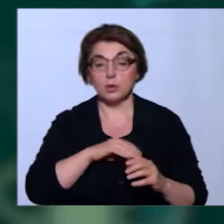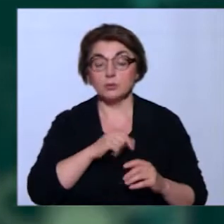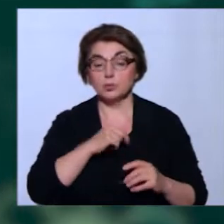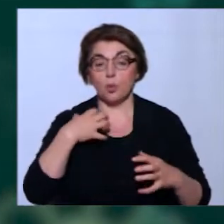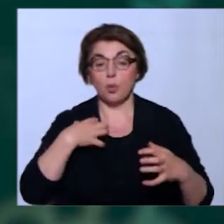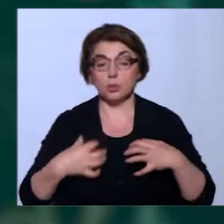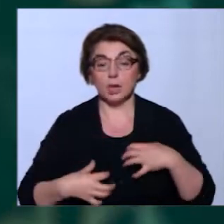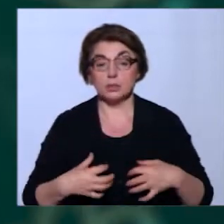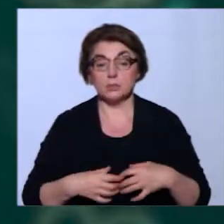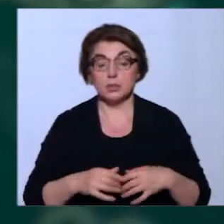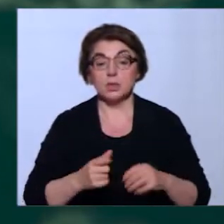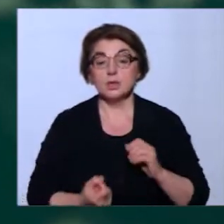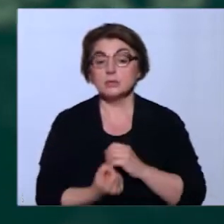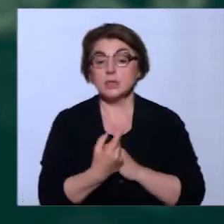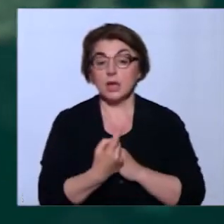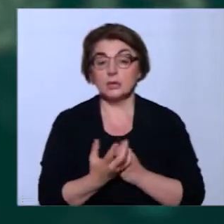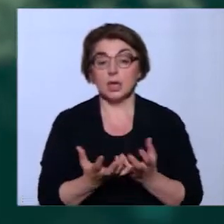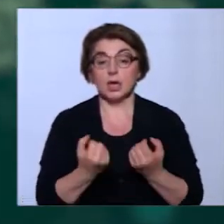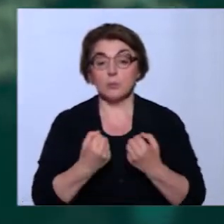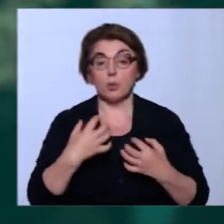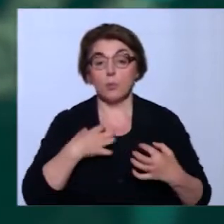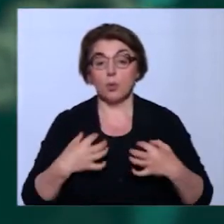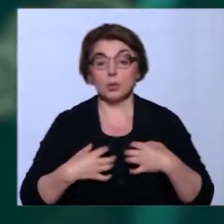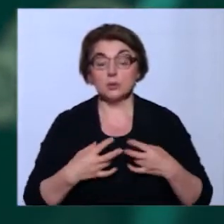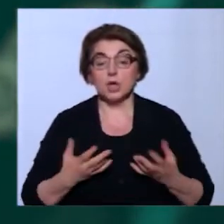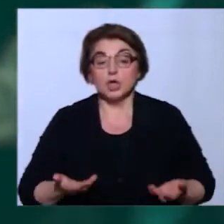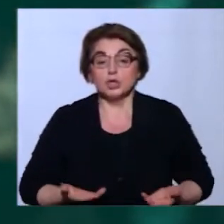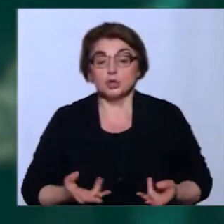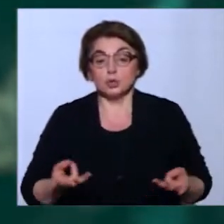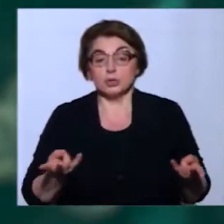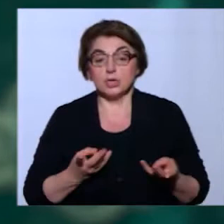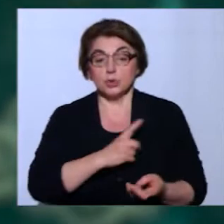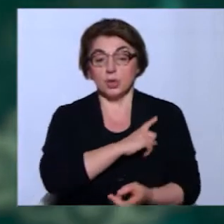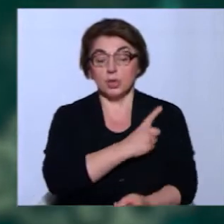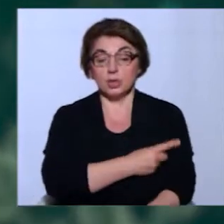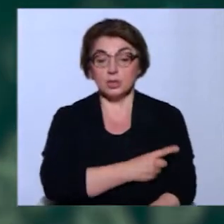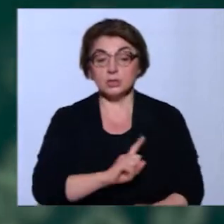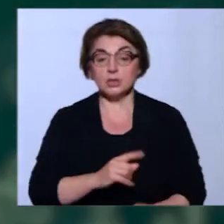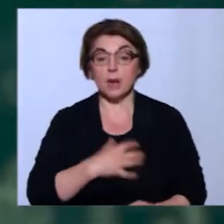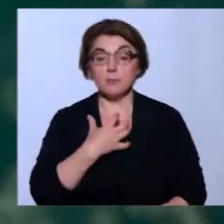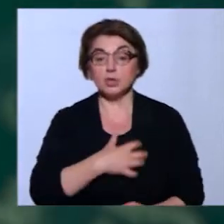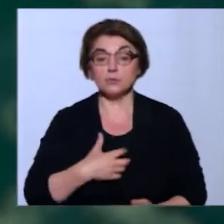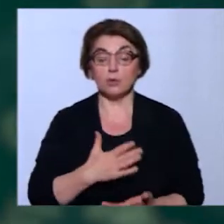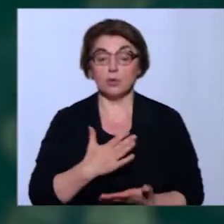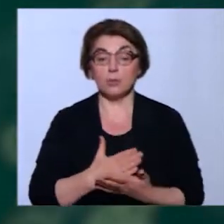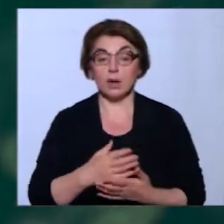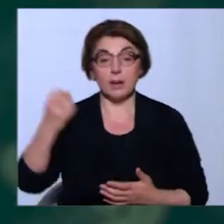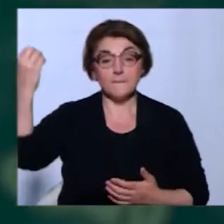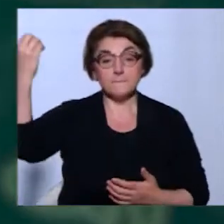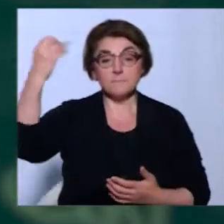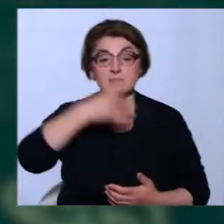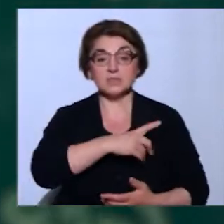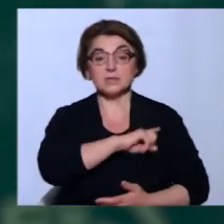ორგანიზმები, საიდან იღებენ ორგანიზმები სიცოცხლისთვის საჭირო ენერგიას და რა მნიშვნელობა აქვს მზის